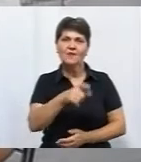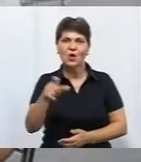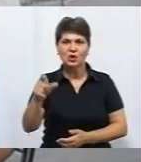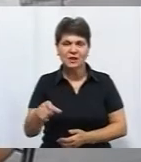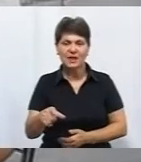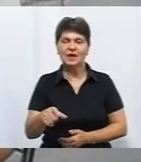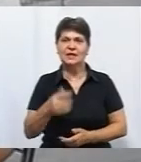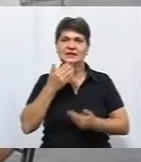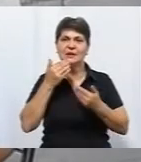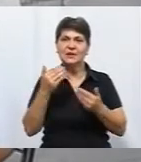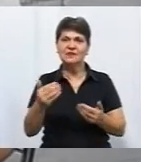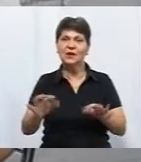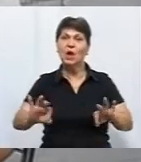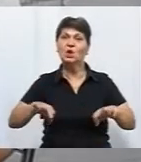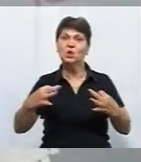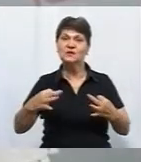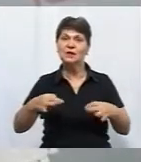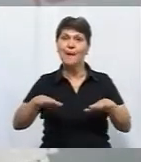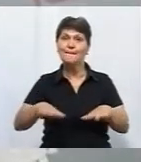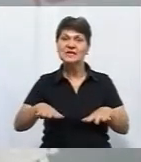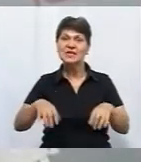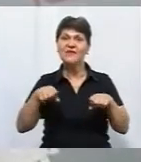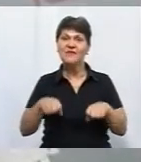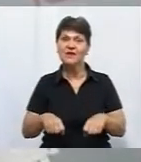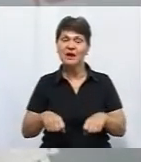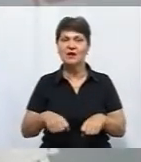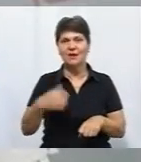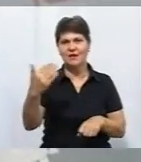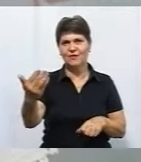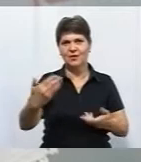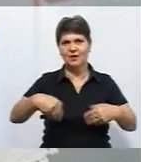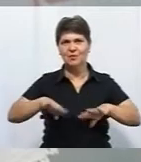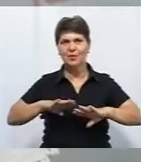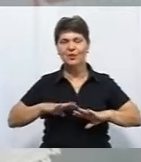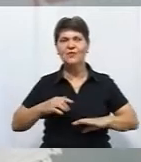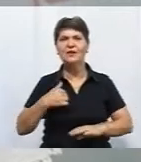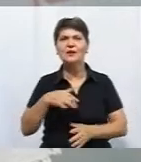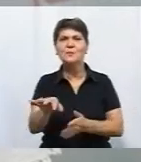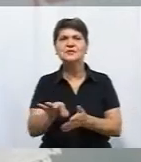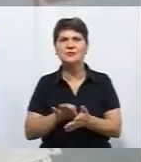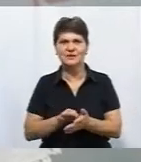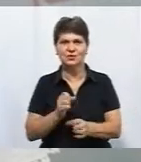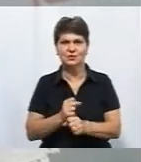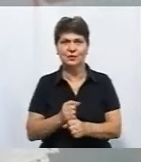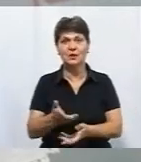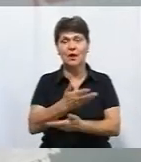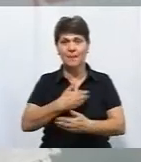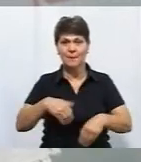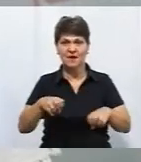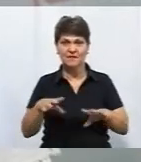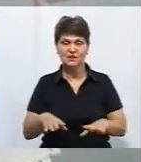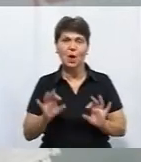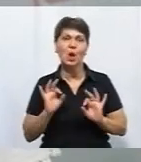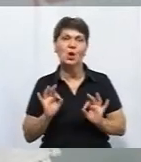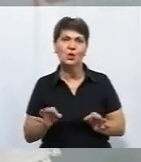місцевої влади. Вона дозволила, і також вони нам радили забетонувати їх одразу. Проте ми вирішили, що логічно